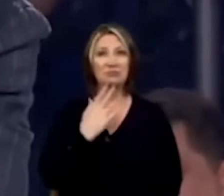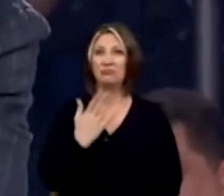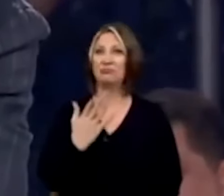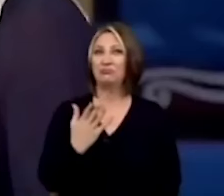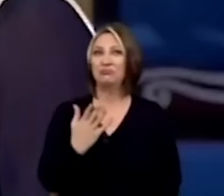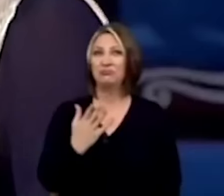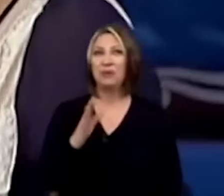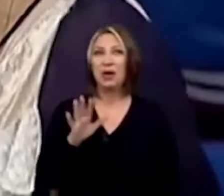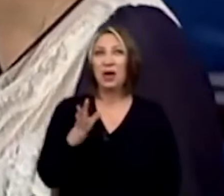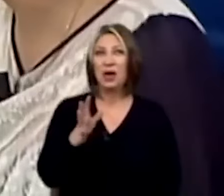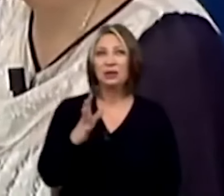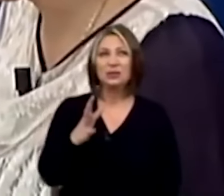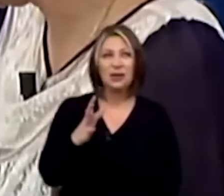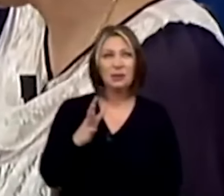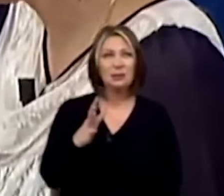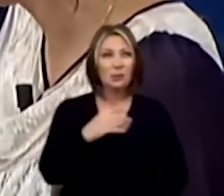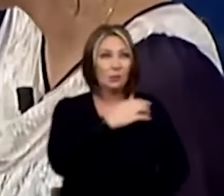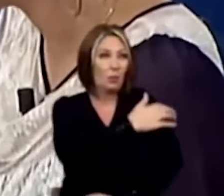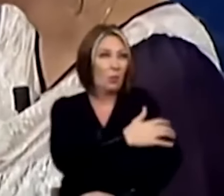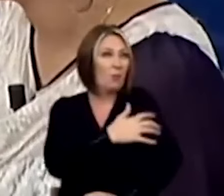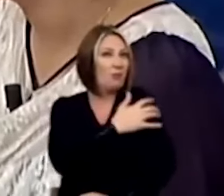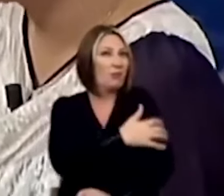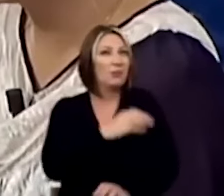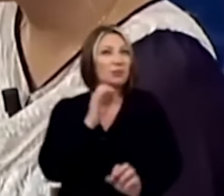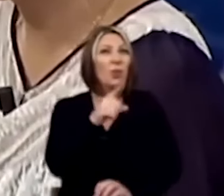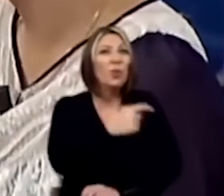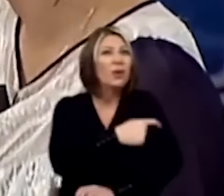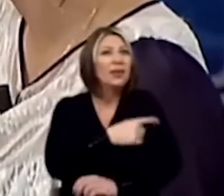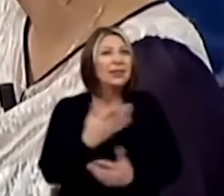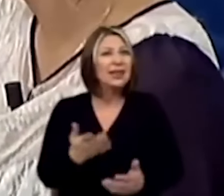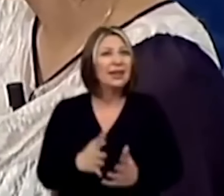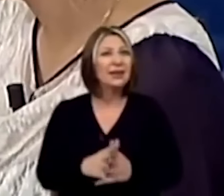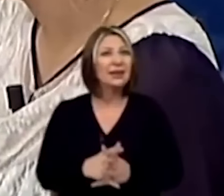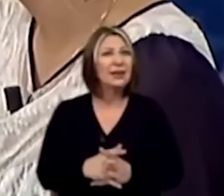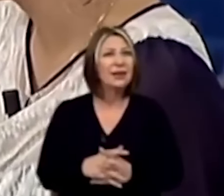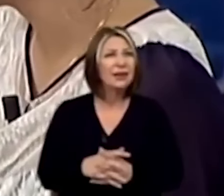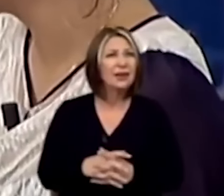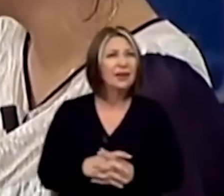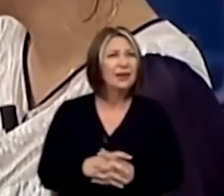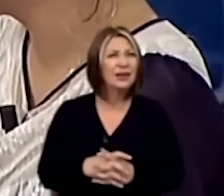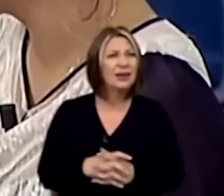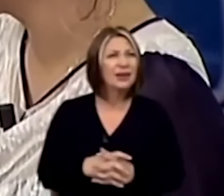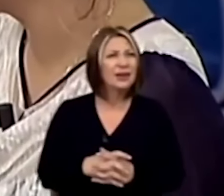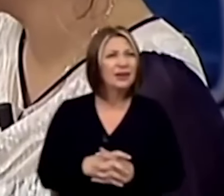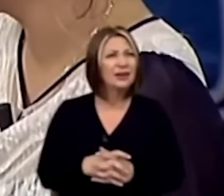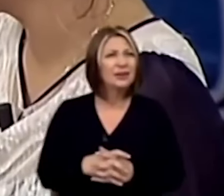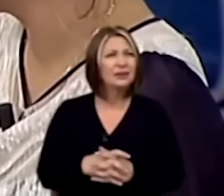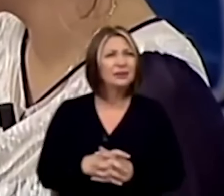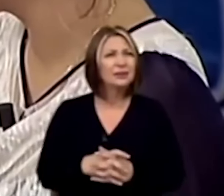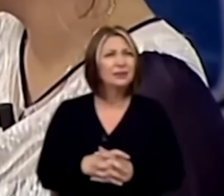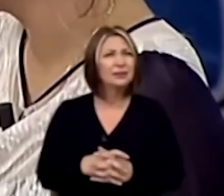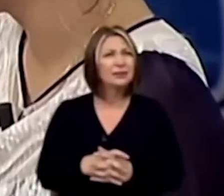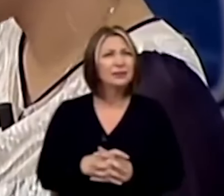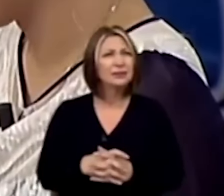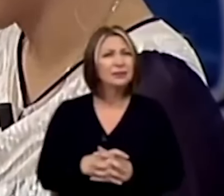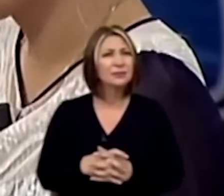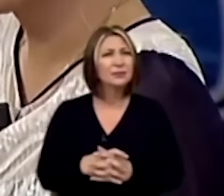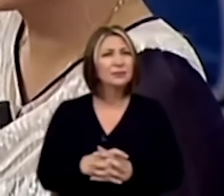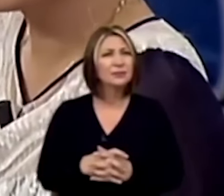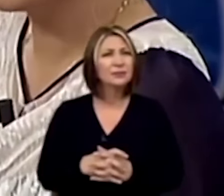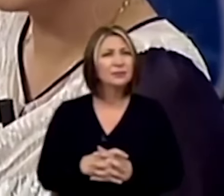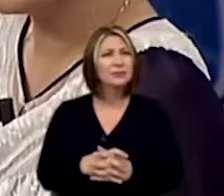adam. Özellikle kolundaki dövmeyle. Nedir efendim dövmeniz? Maori, eski kabile dövmelilerinden ama pek...